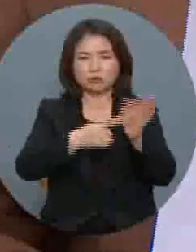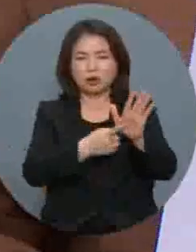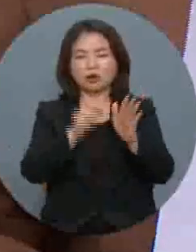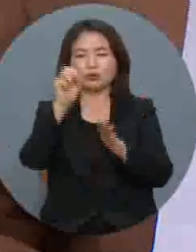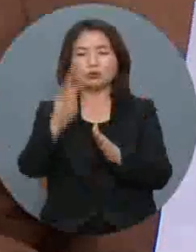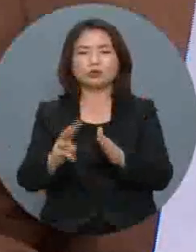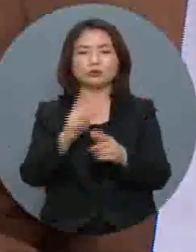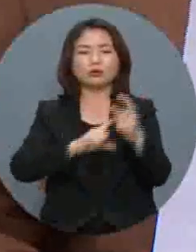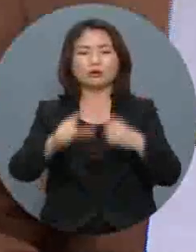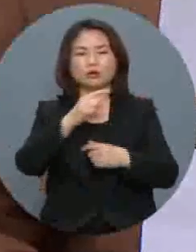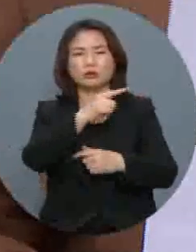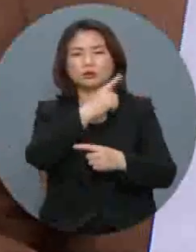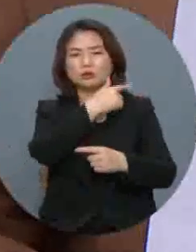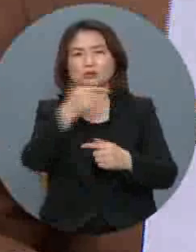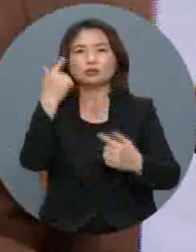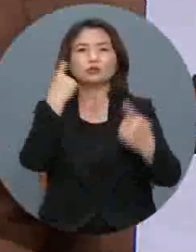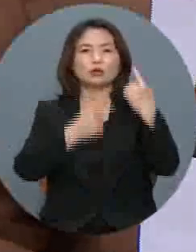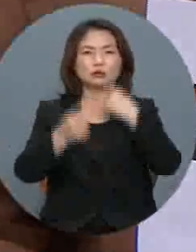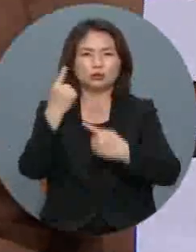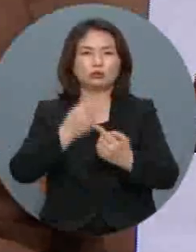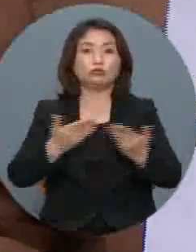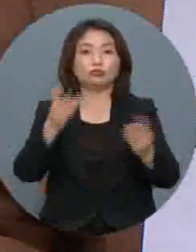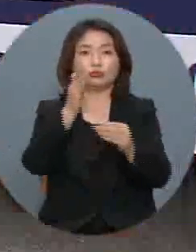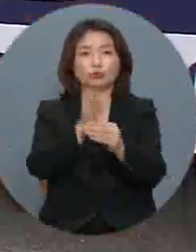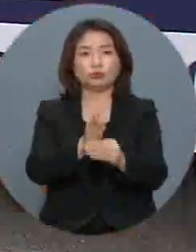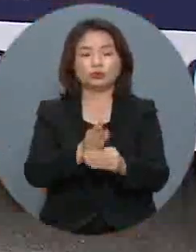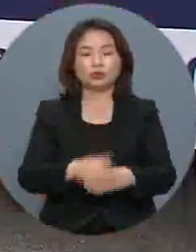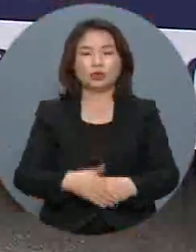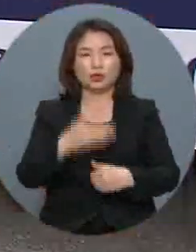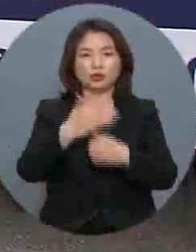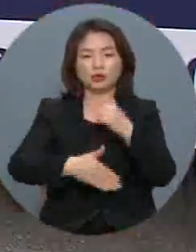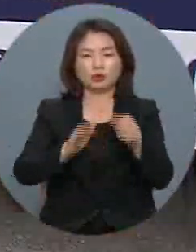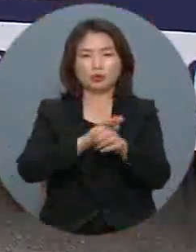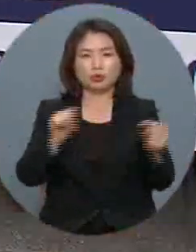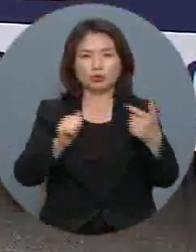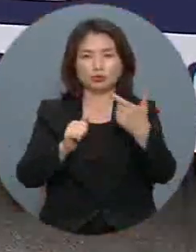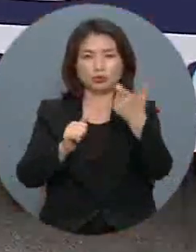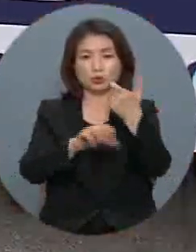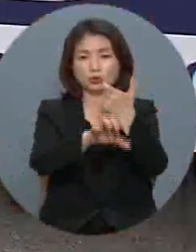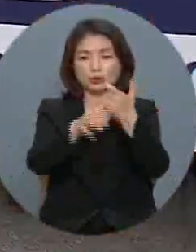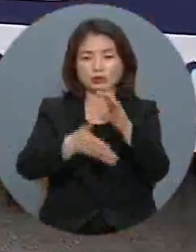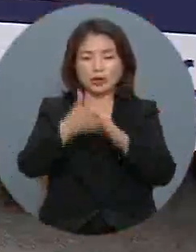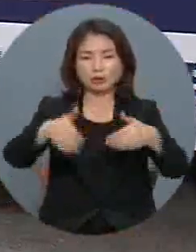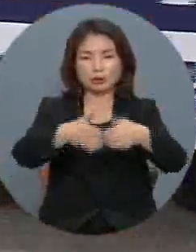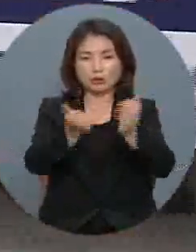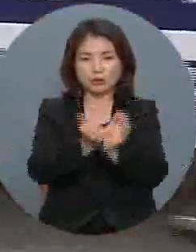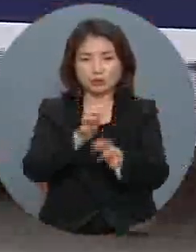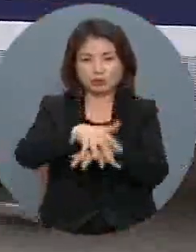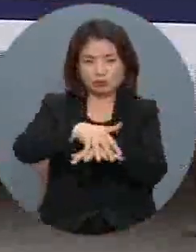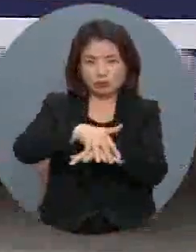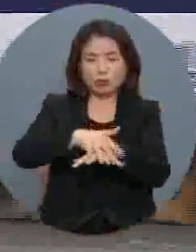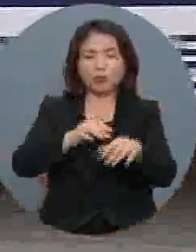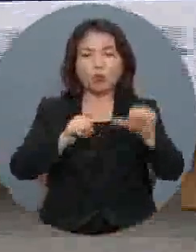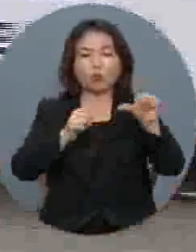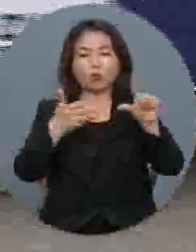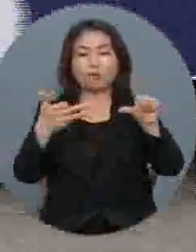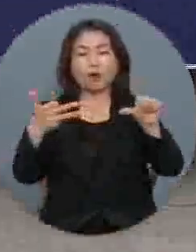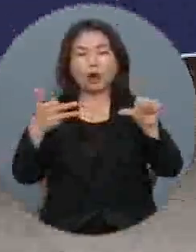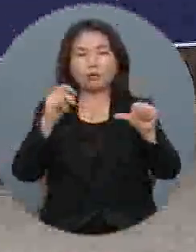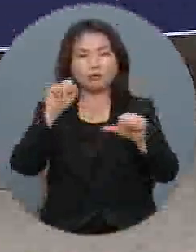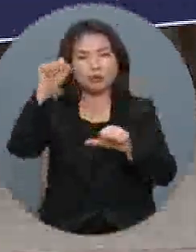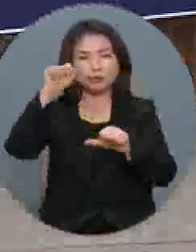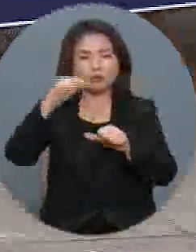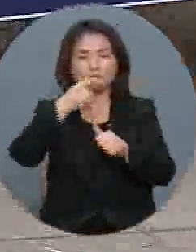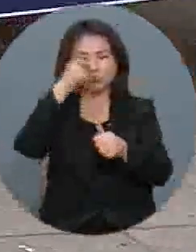시민들에게 더욱더 큰 상처를 안겨주고 있습니다. 대구 경북 60여 개 시민사회단체로 구성된 5.18